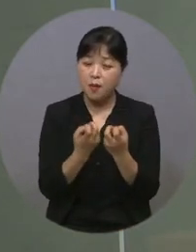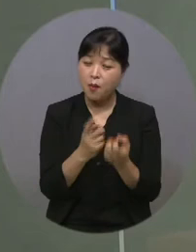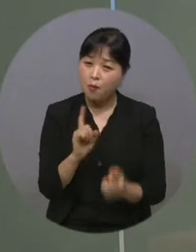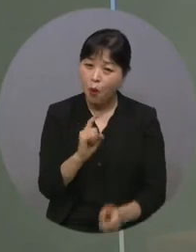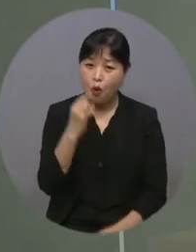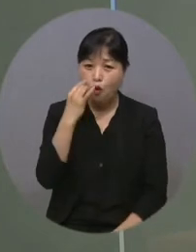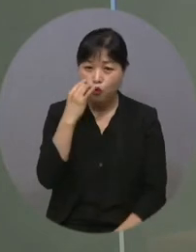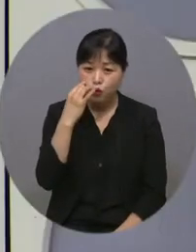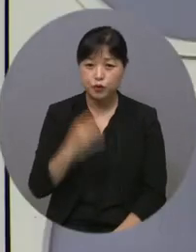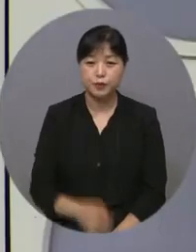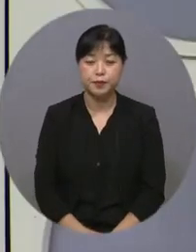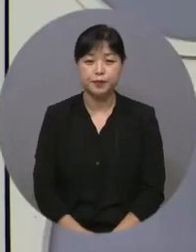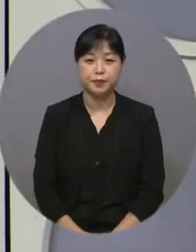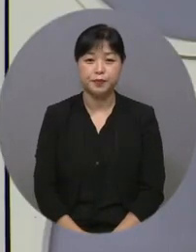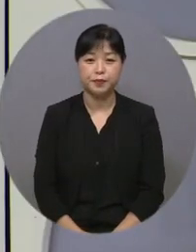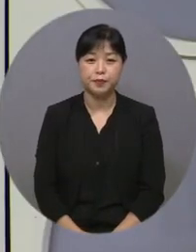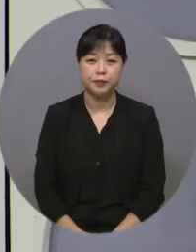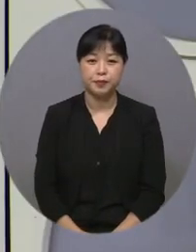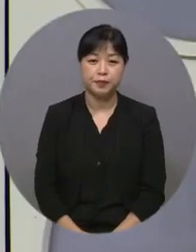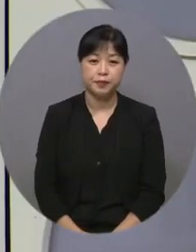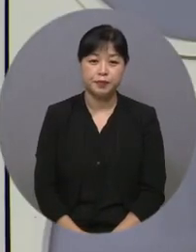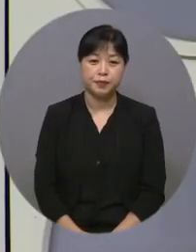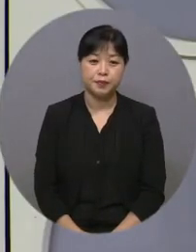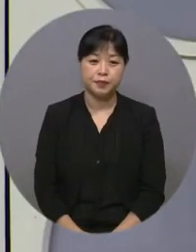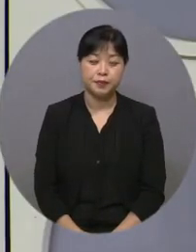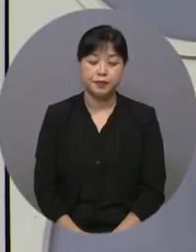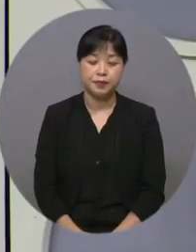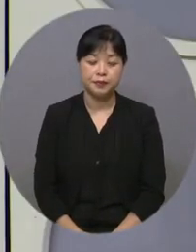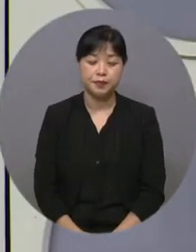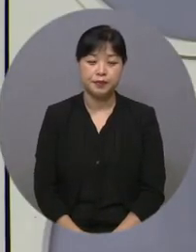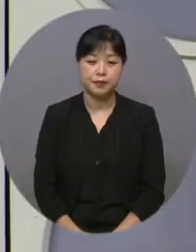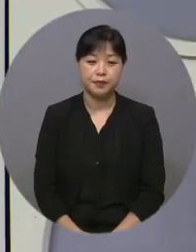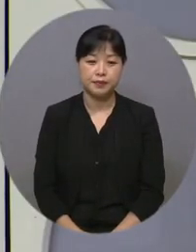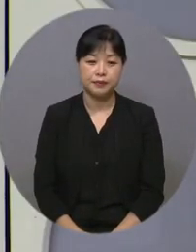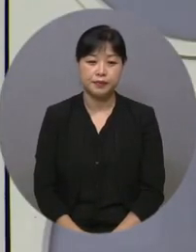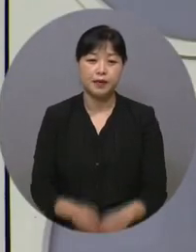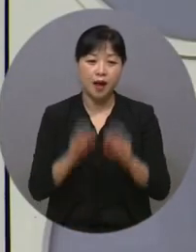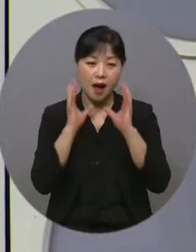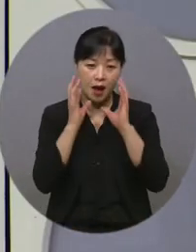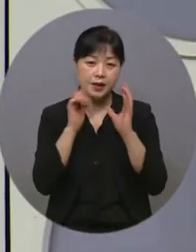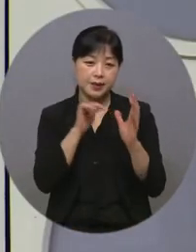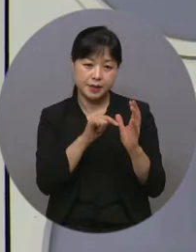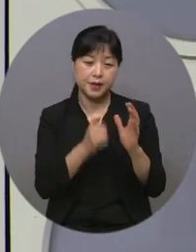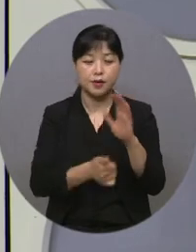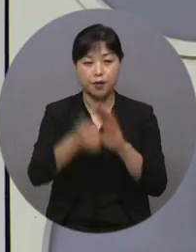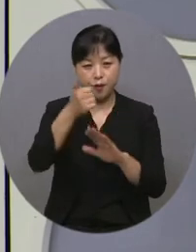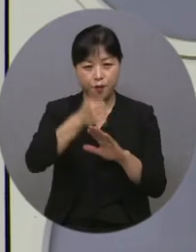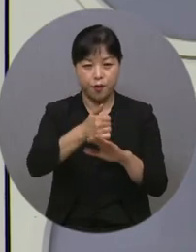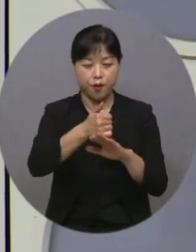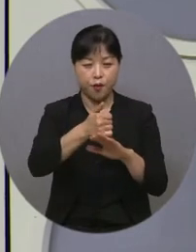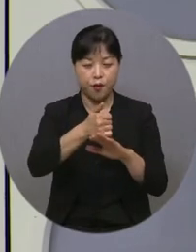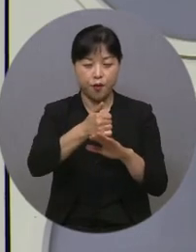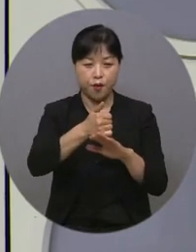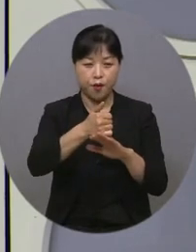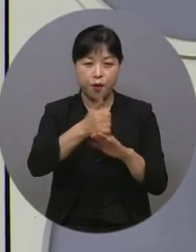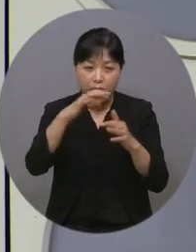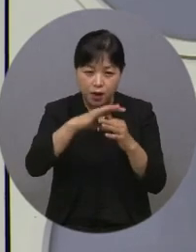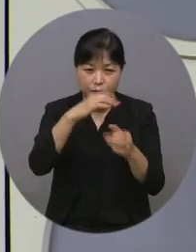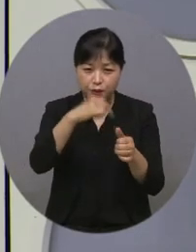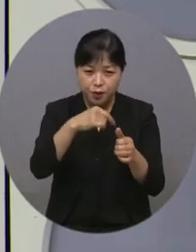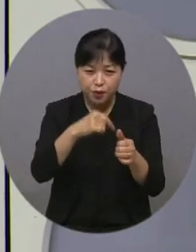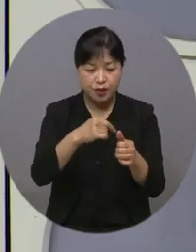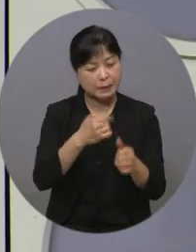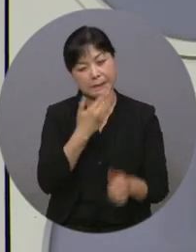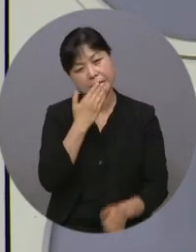궁금해요. 예. 아까 말씀드렸습니다만은 아이들에게 성공 교육을 할 수는 없지 않습니까? 그렇지.